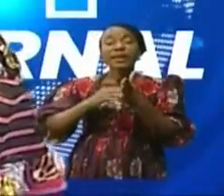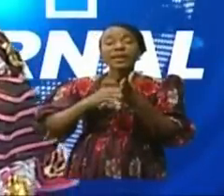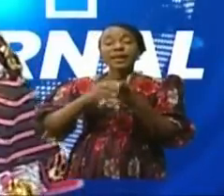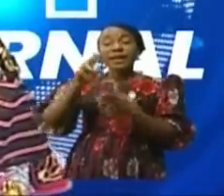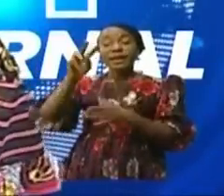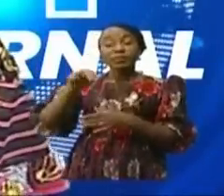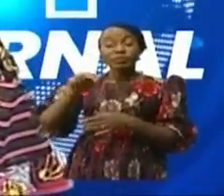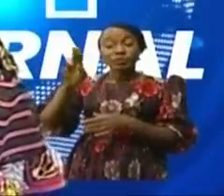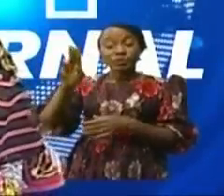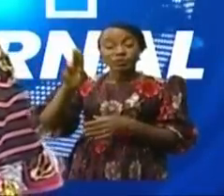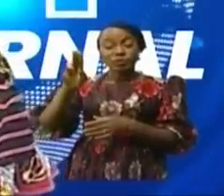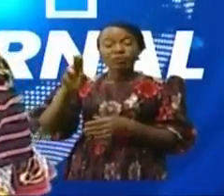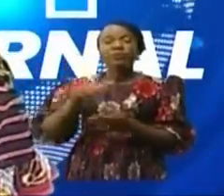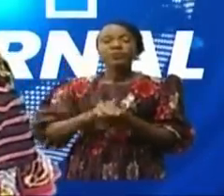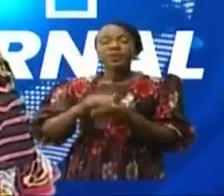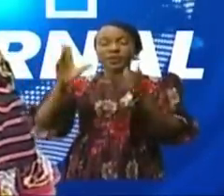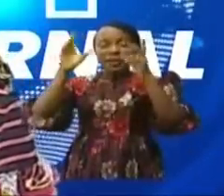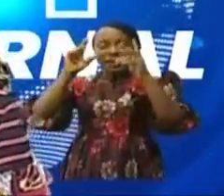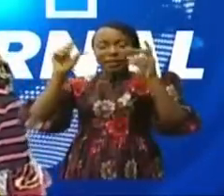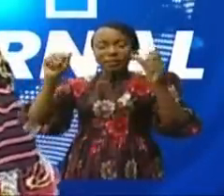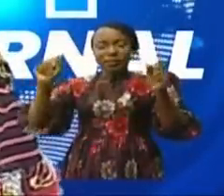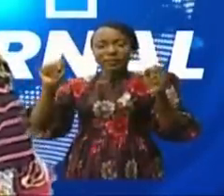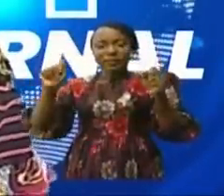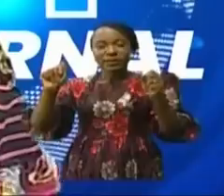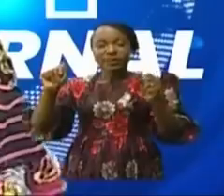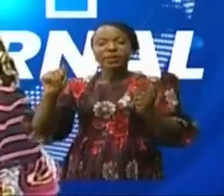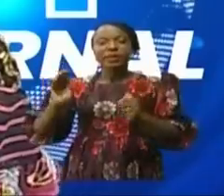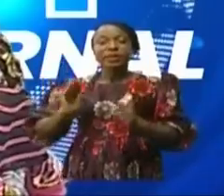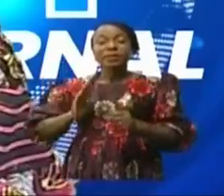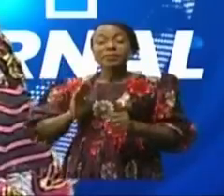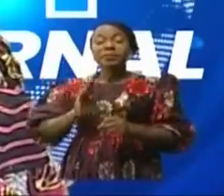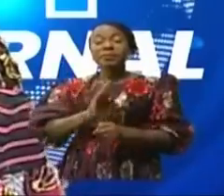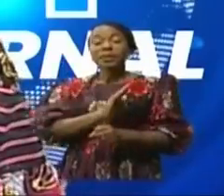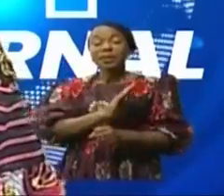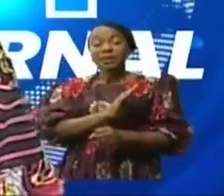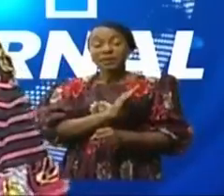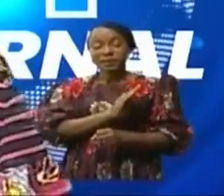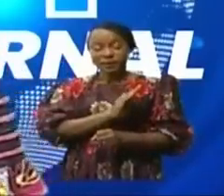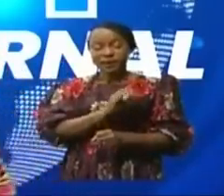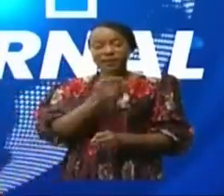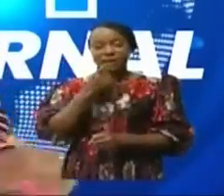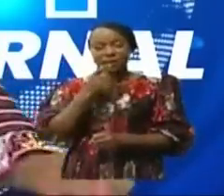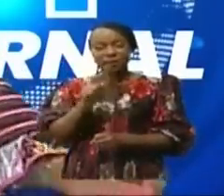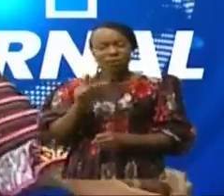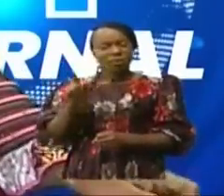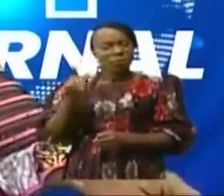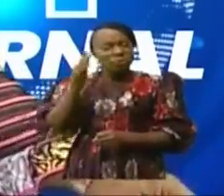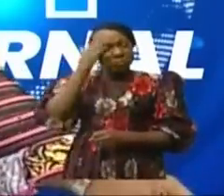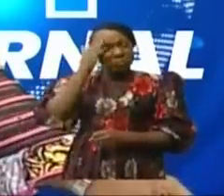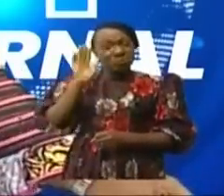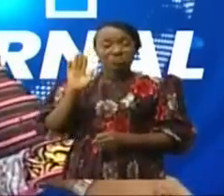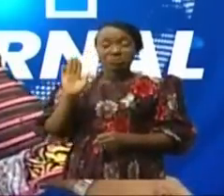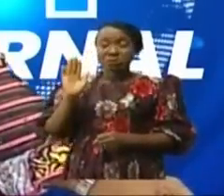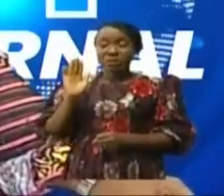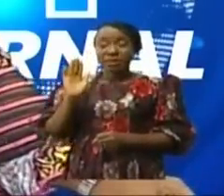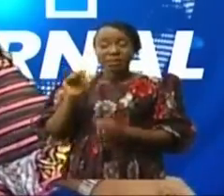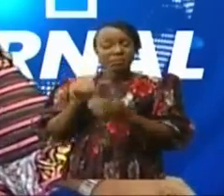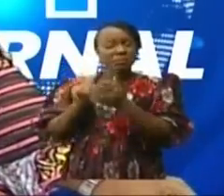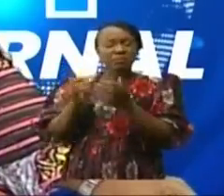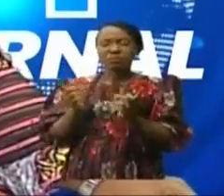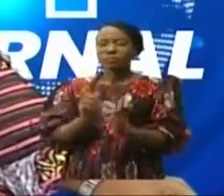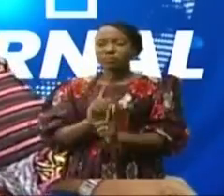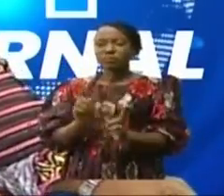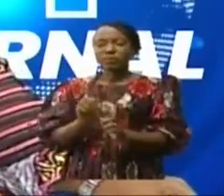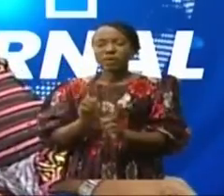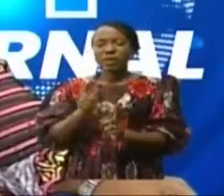Batsi Lukwebo n'est pas concerné ni de près ni de loin. Le président de la Chambre haute du Parlement a au cours d'une déclaration déploré les violences